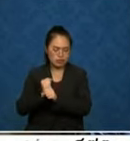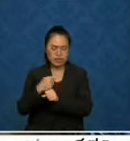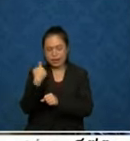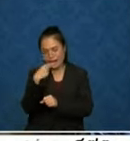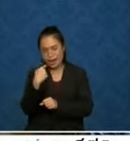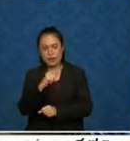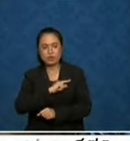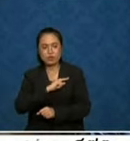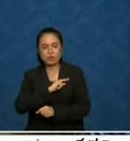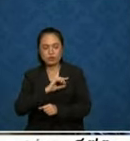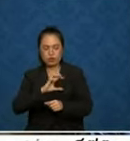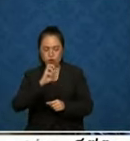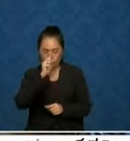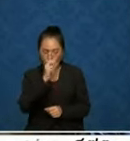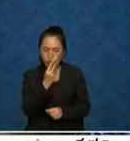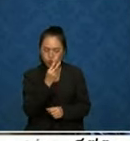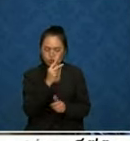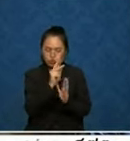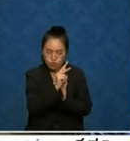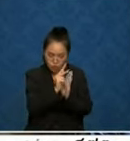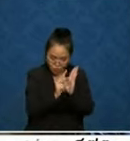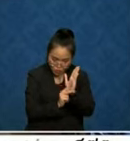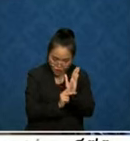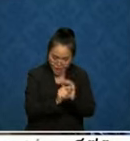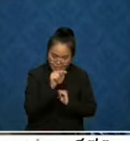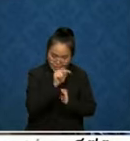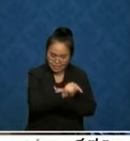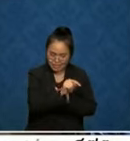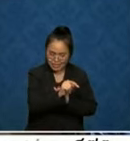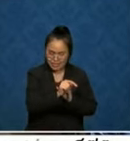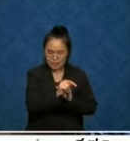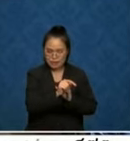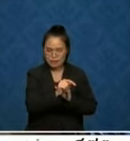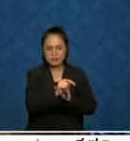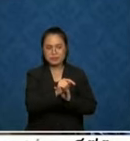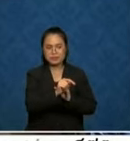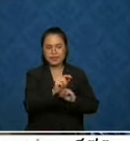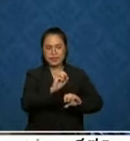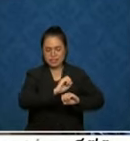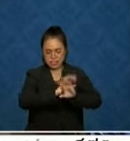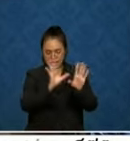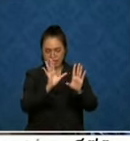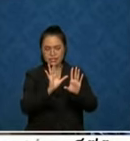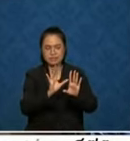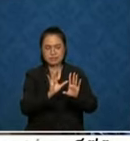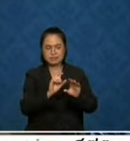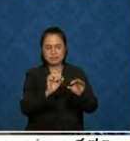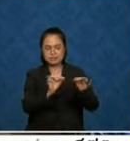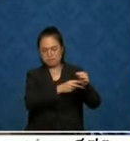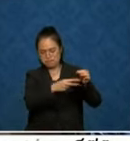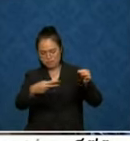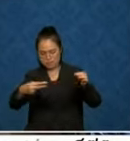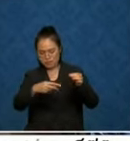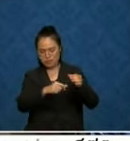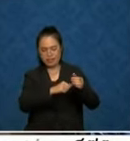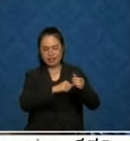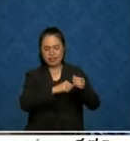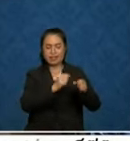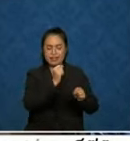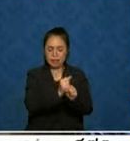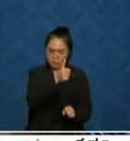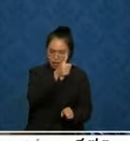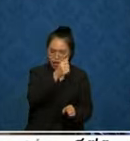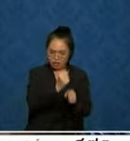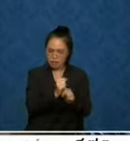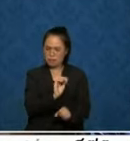ในการสางข้อกฎหมายชี้ให้ชัดไม่ให้มีการไต่เส้นเอาชัดๆว่าตกลงแบบไหนทำได้ห